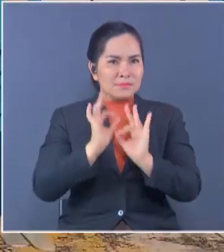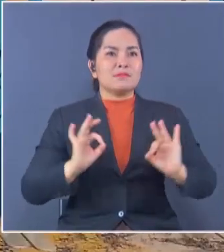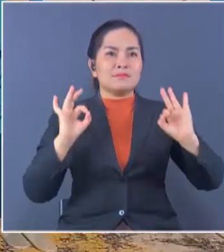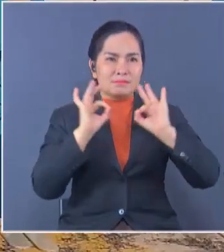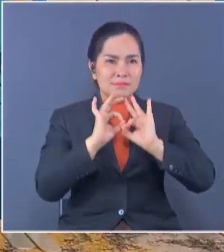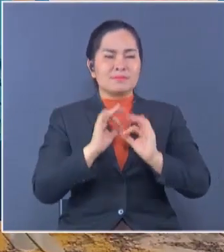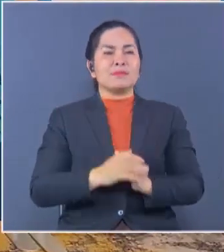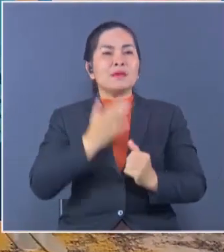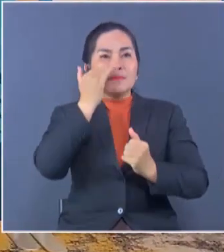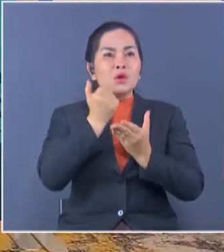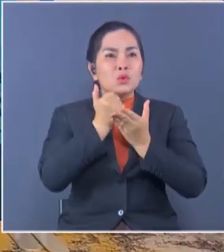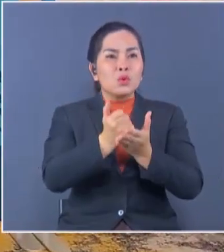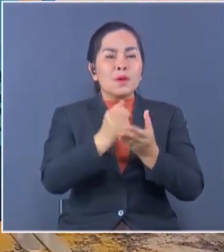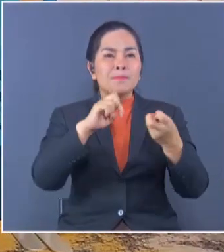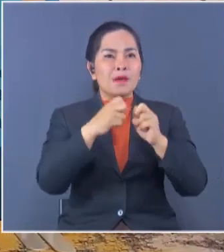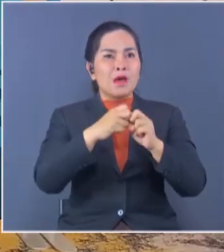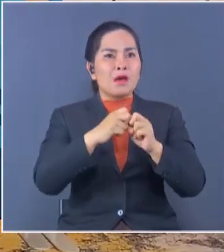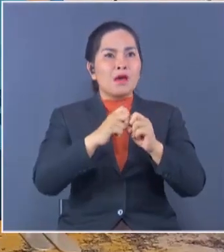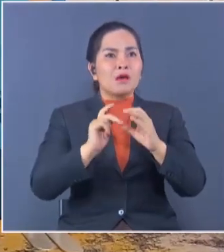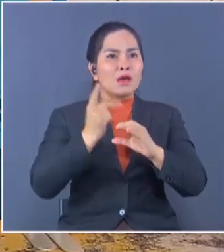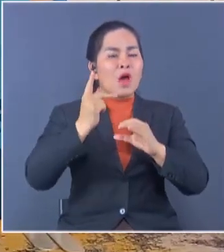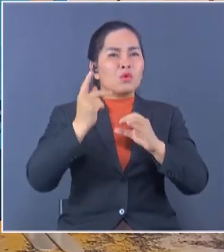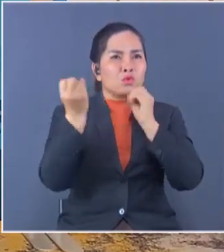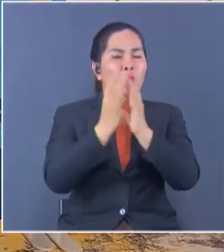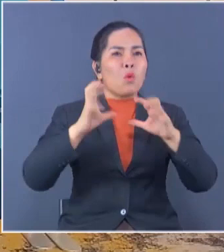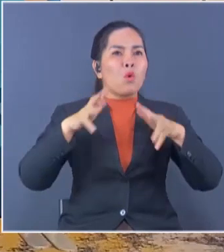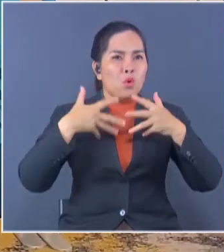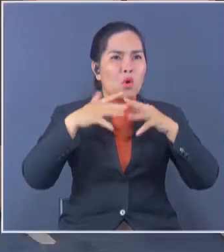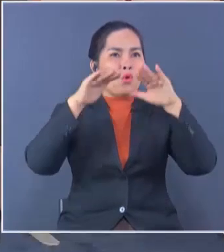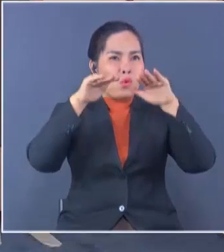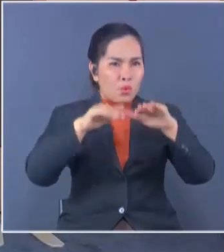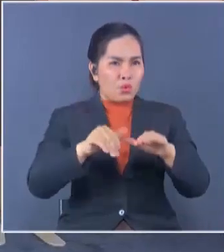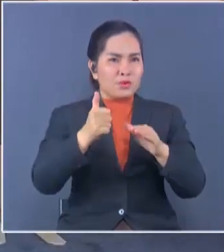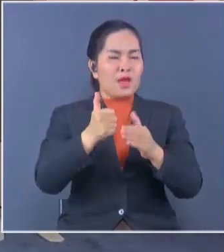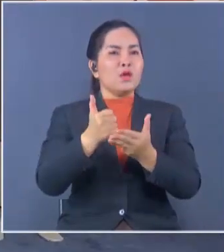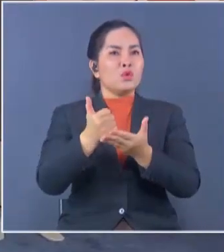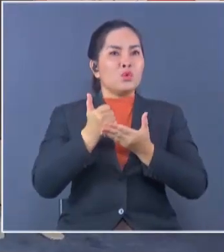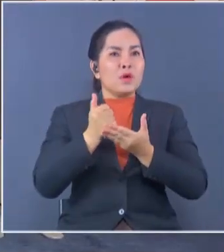คัญที่ช่วยลดการปล่อยก๊าซเรือนกระจกเข้าสู่ชั้นบรรยากาศทำให้อุณหภูมิ